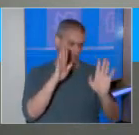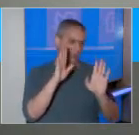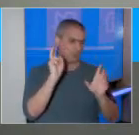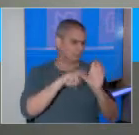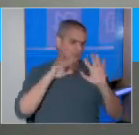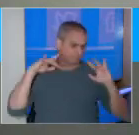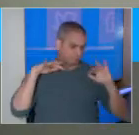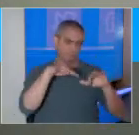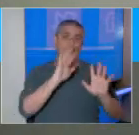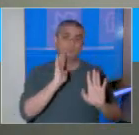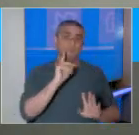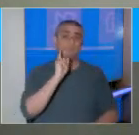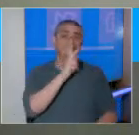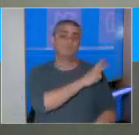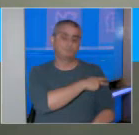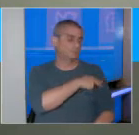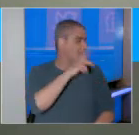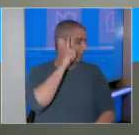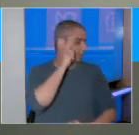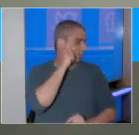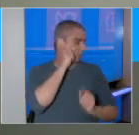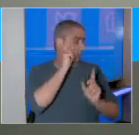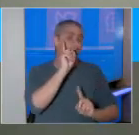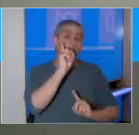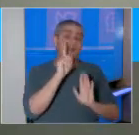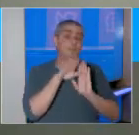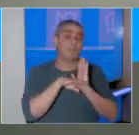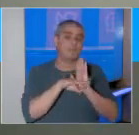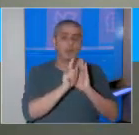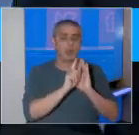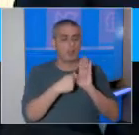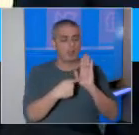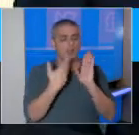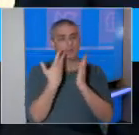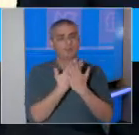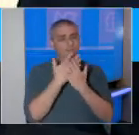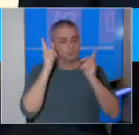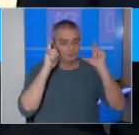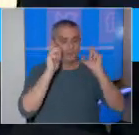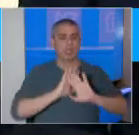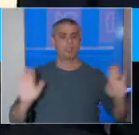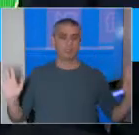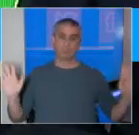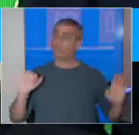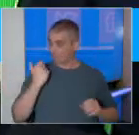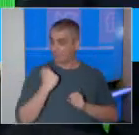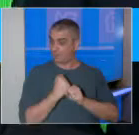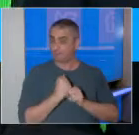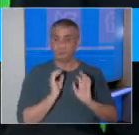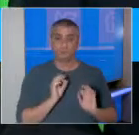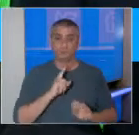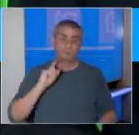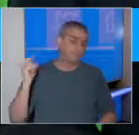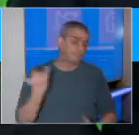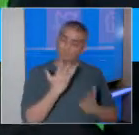בהשתתפות אלפים, המשטרה תעלים עין, כל עוד לא יוצא תיעוד מאותם אירועים, זה אכן מה שהתרחש בפועל,